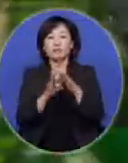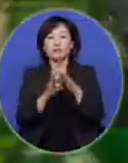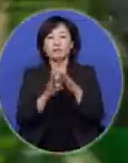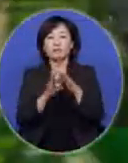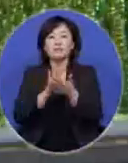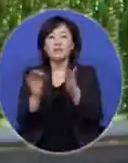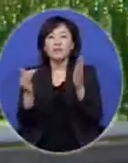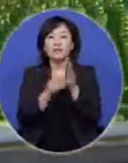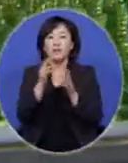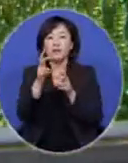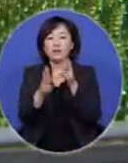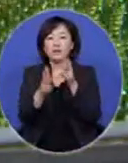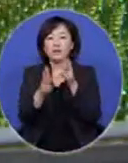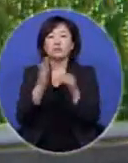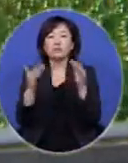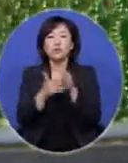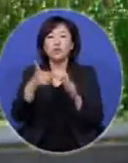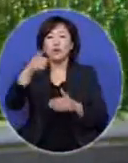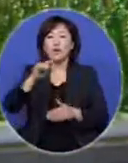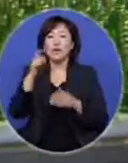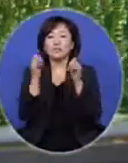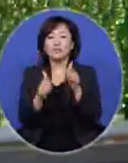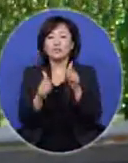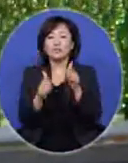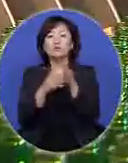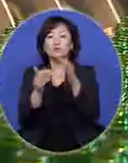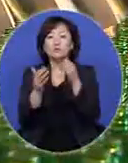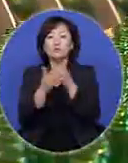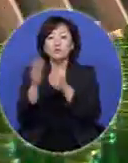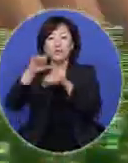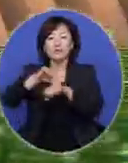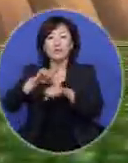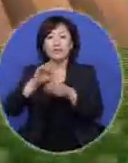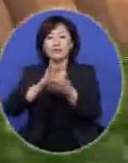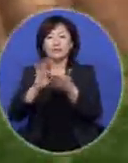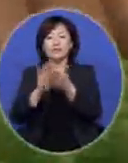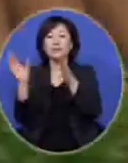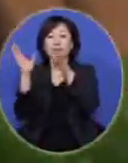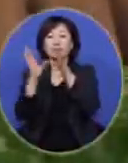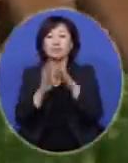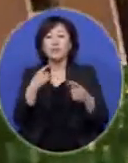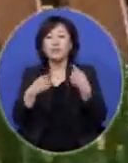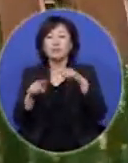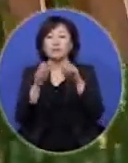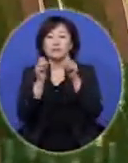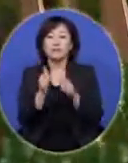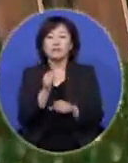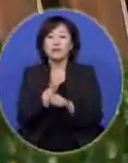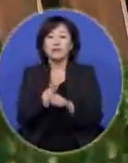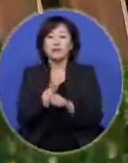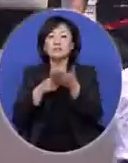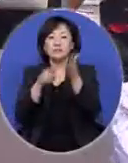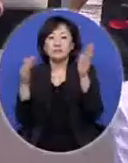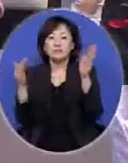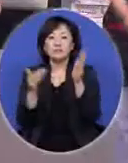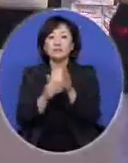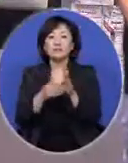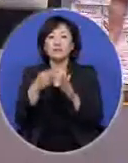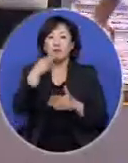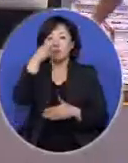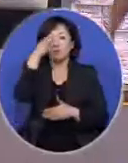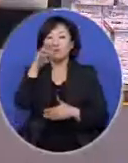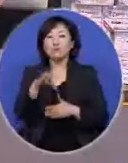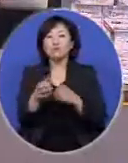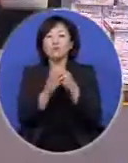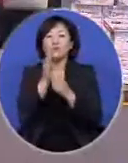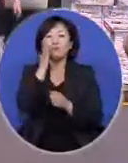전망입니다. 아울러 가처분 신청을 통해 시간을 벌면서 행정소송에도 나선다는 계획입니다. 주류업계에서는